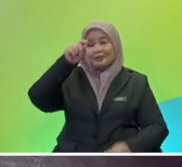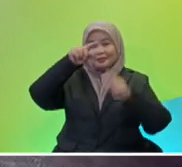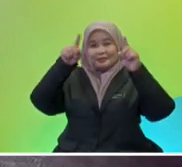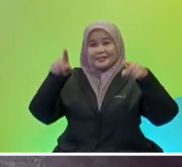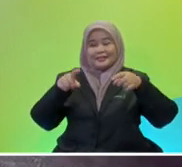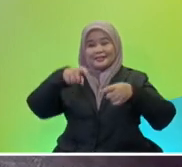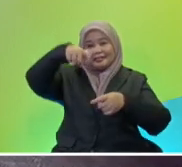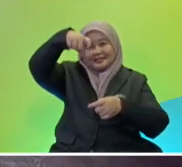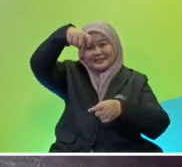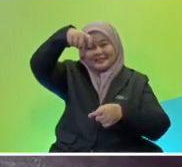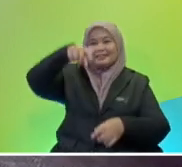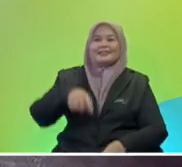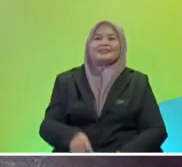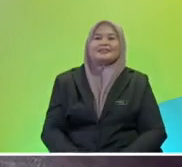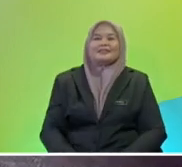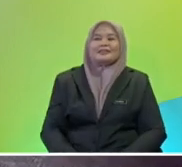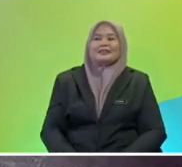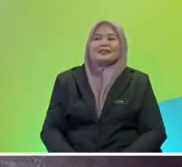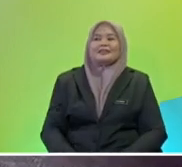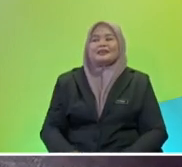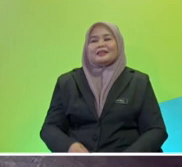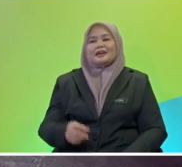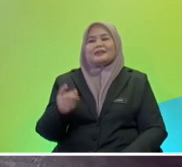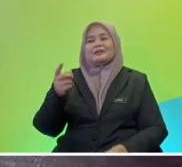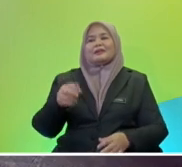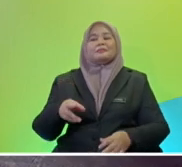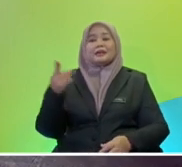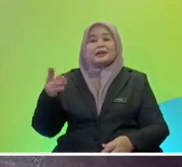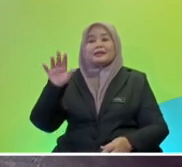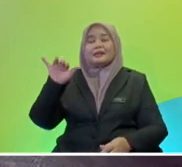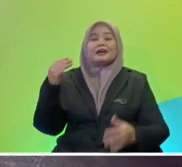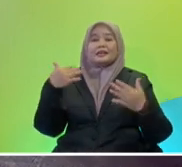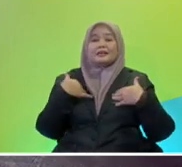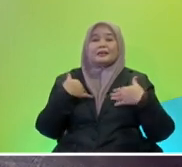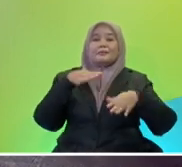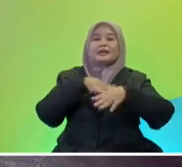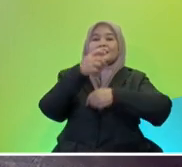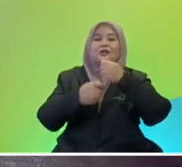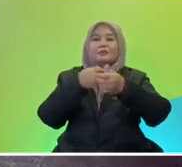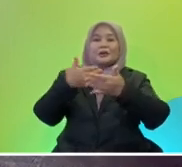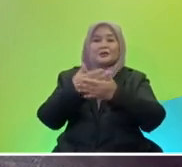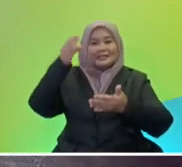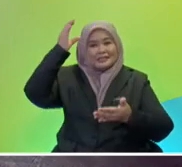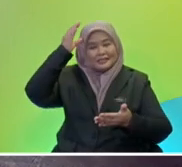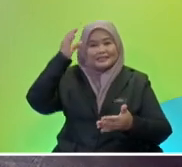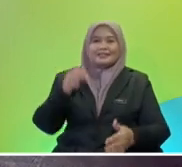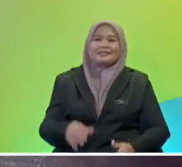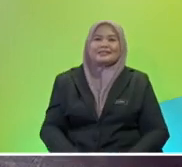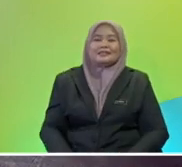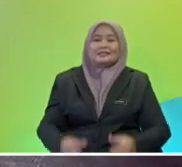baik jadi ini merupakan yang ada pada tahun baru China mungkin